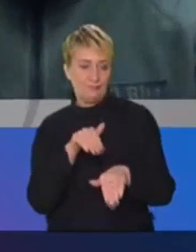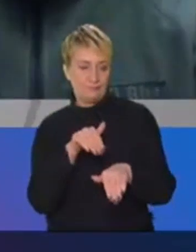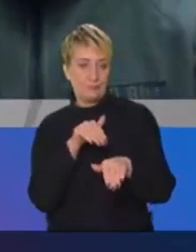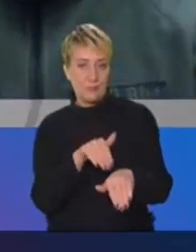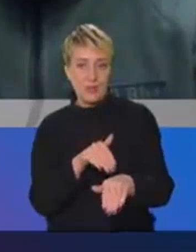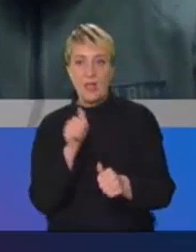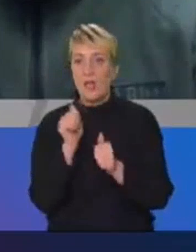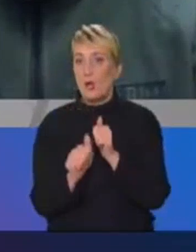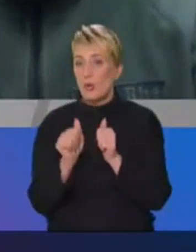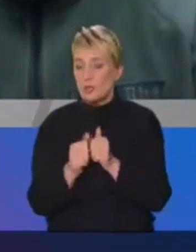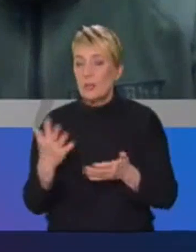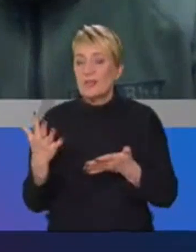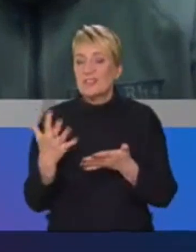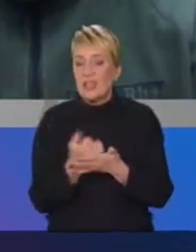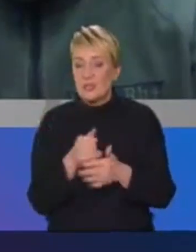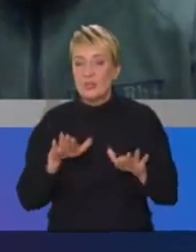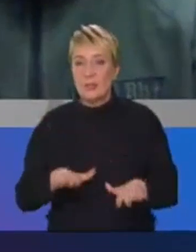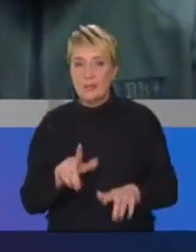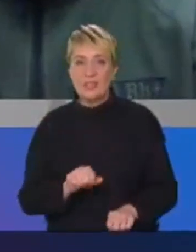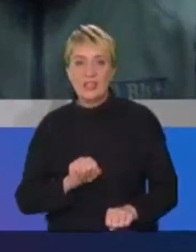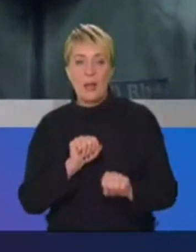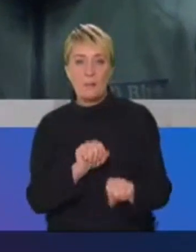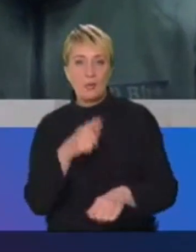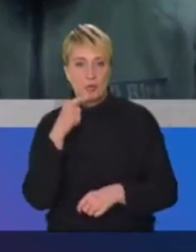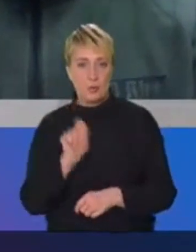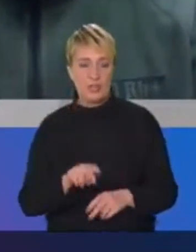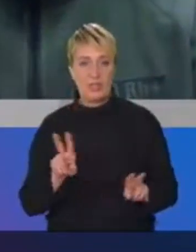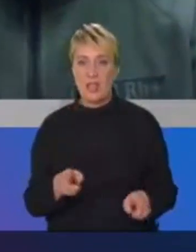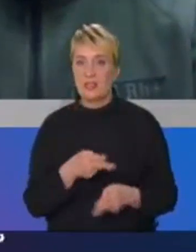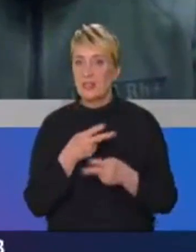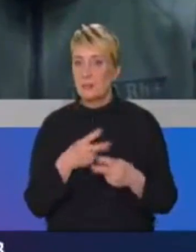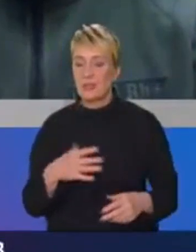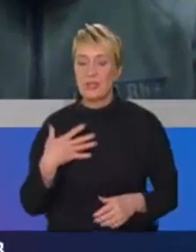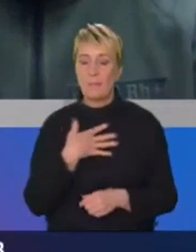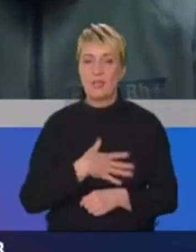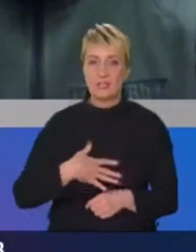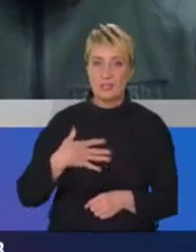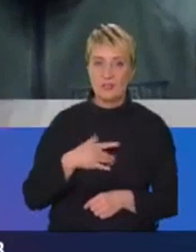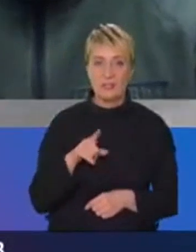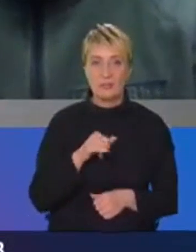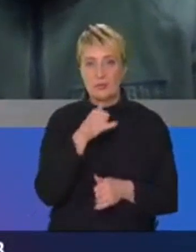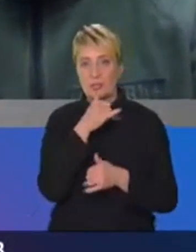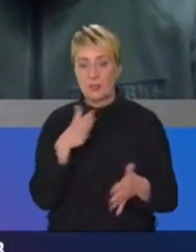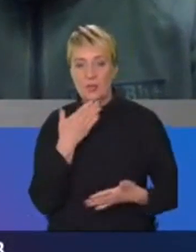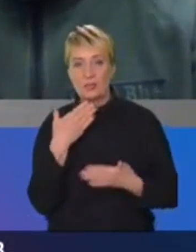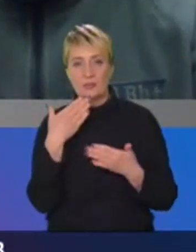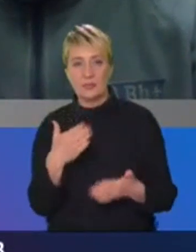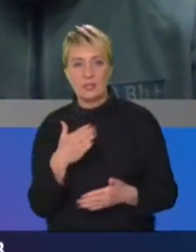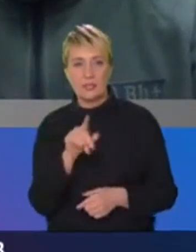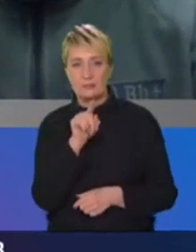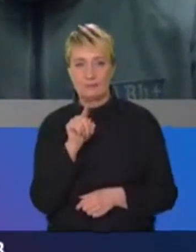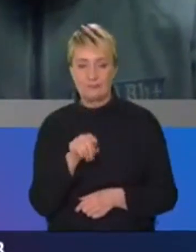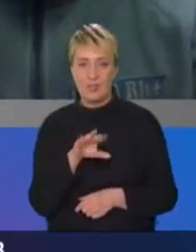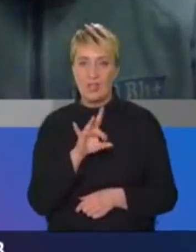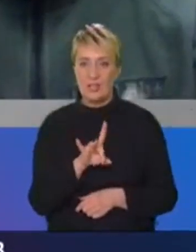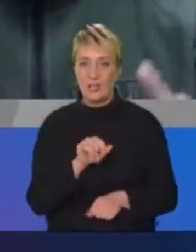кожному знайдеться місце для оборони України. Не потрібно переживати, якщо ви не змогли записатися до бригади територіальної